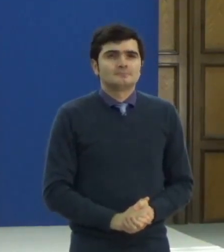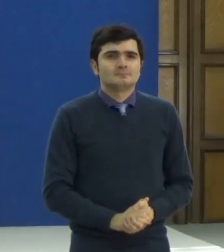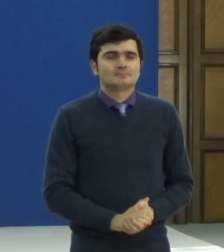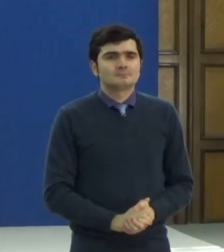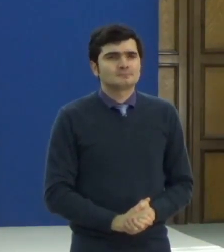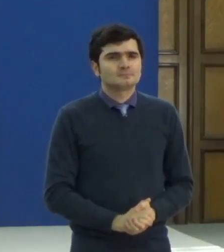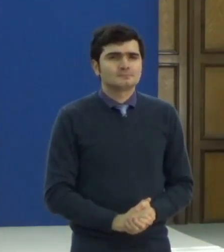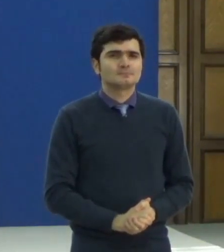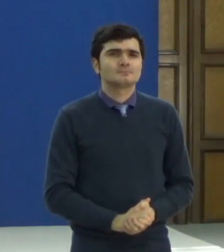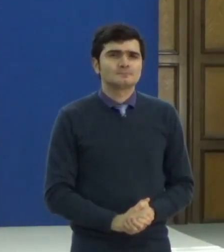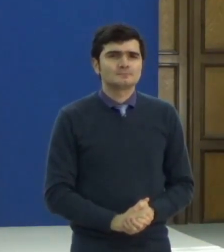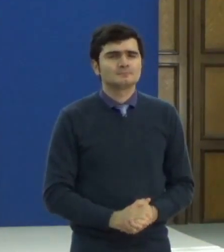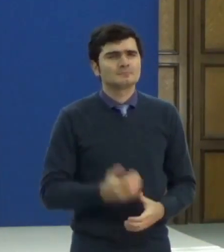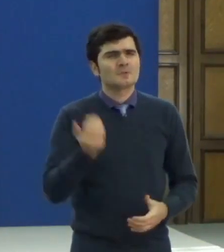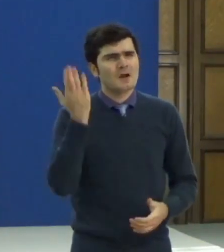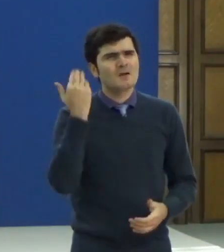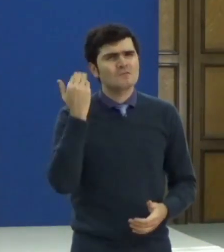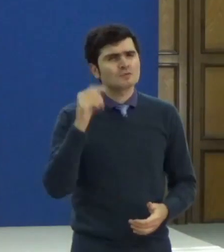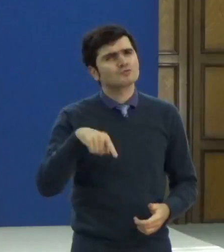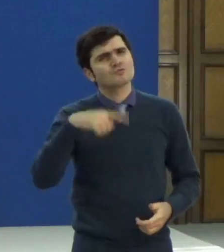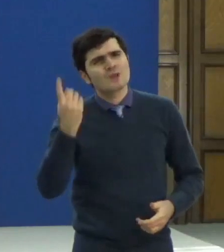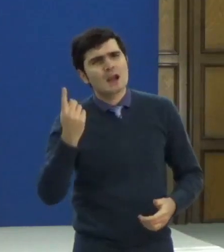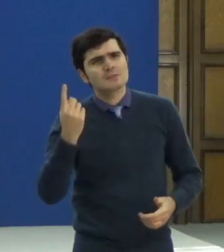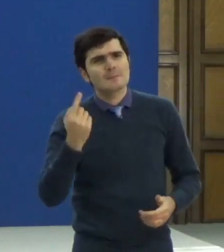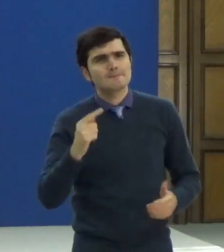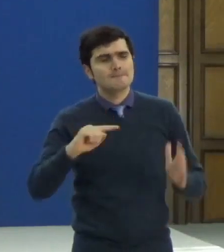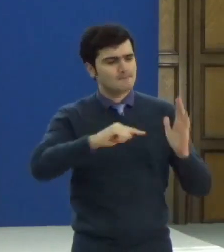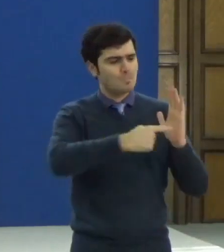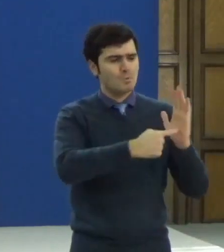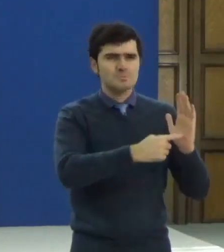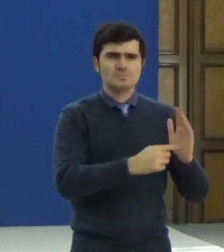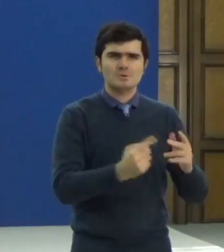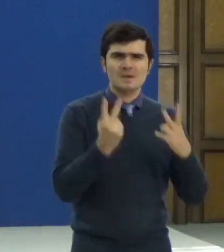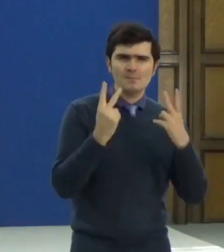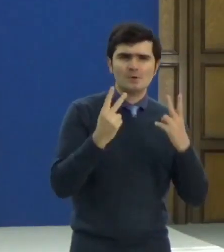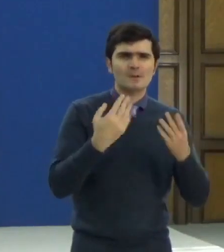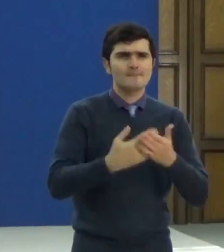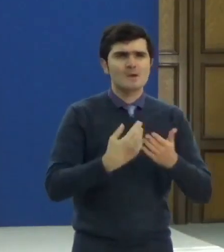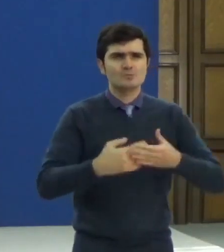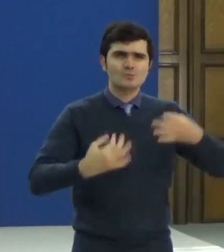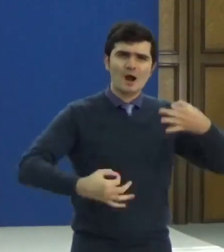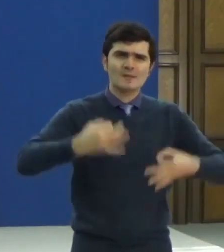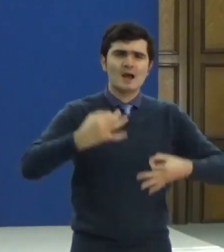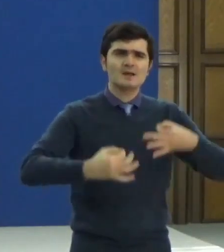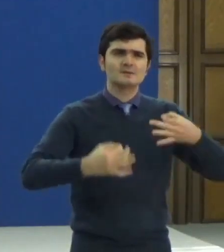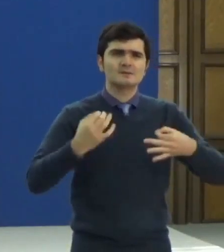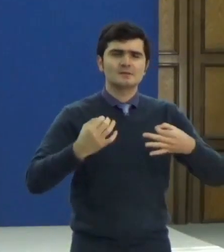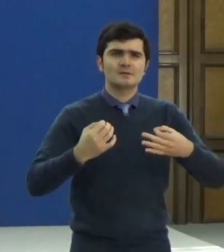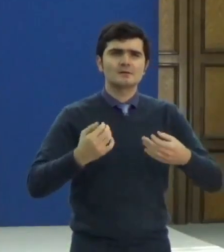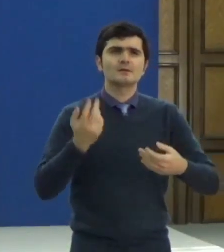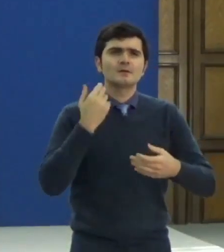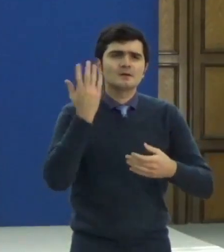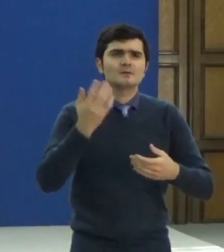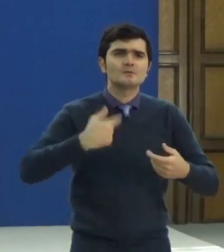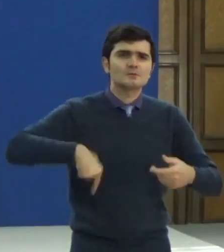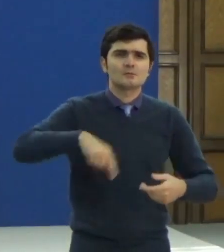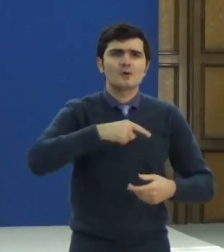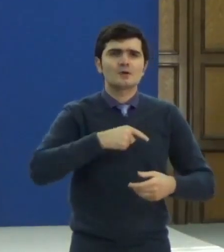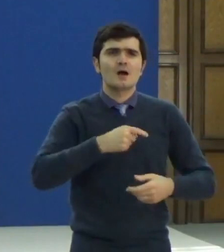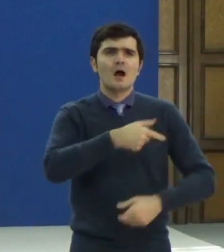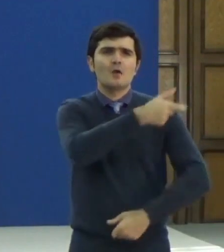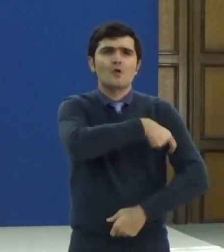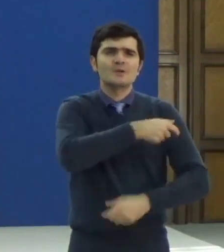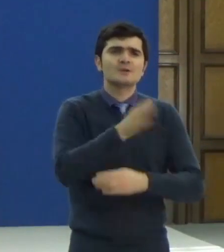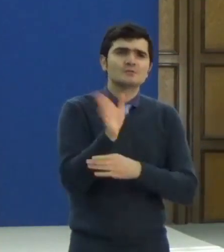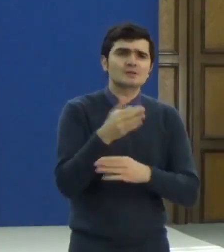A fost un alt punct important în analiză în cadrul evaluării în Comitetul Național